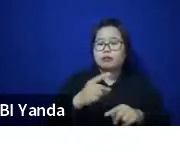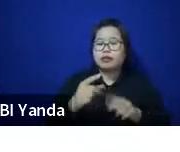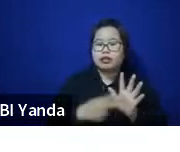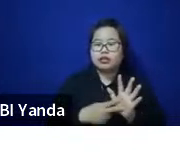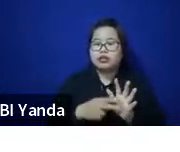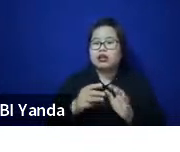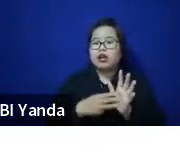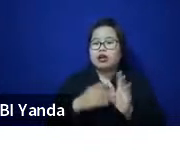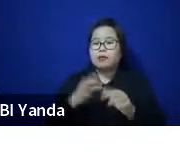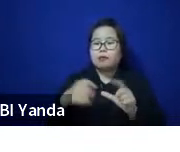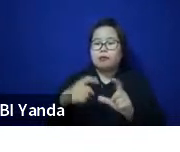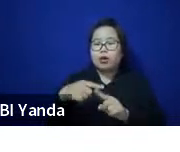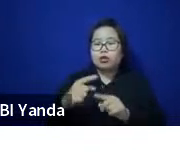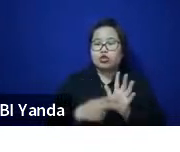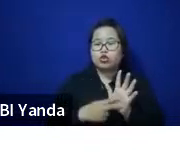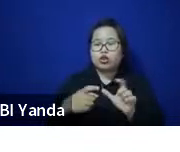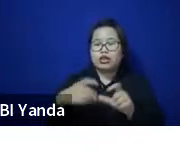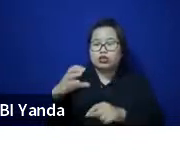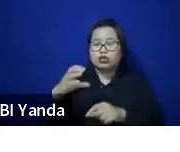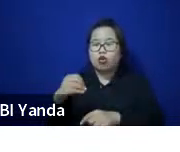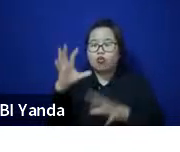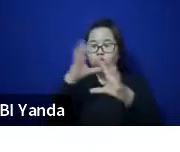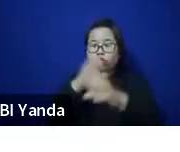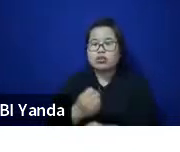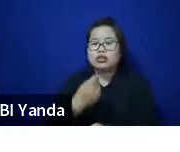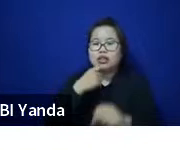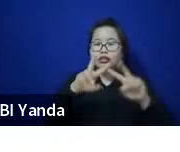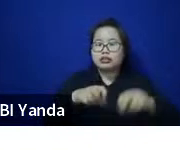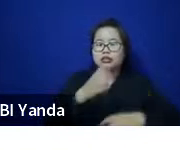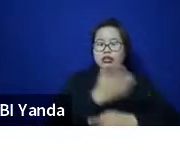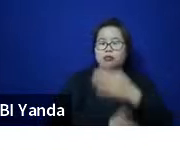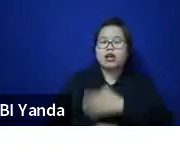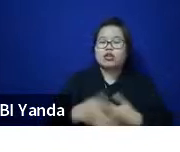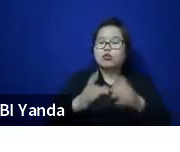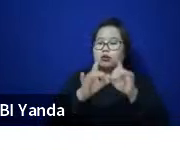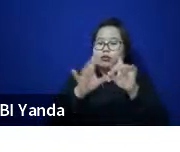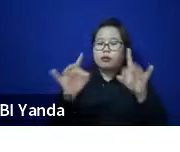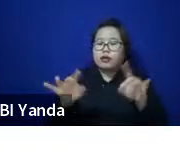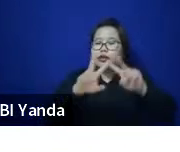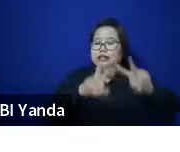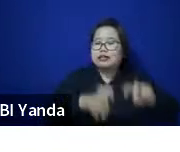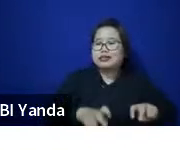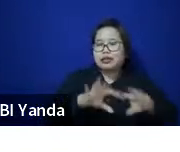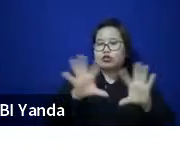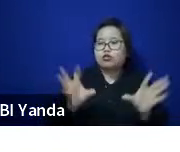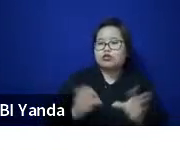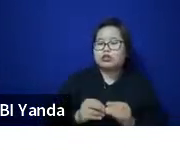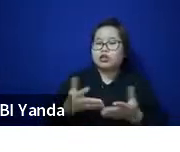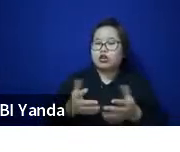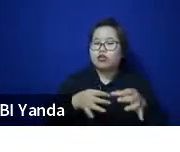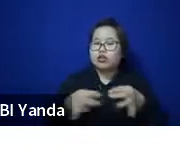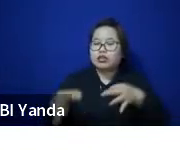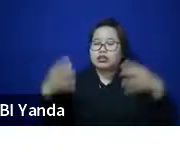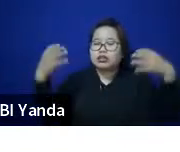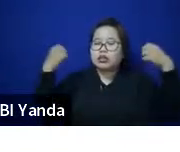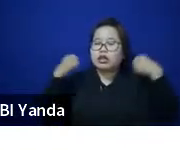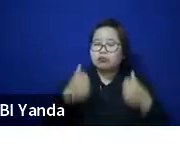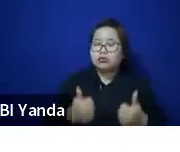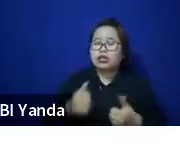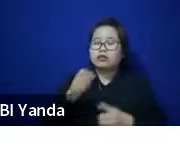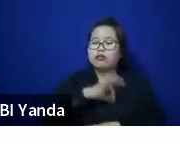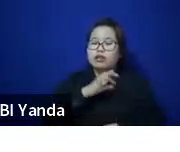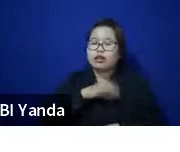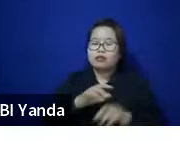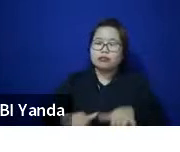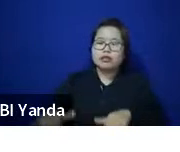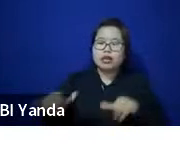disabilitas. Kemudian adanya berbagai research ya, inklusif dan aksesibilitas kesehatan yang saat ini bisa digunakan bersama. Dan